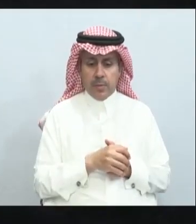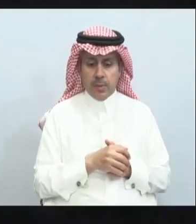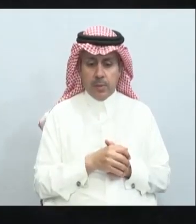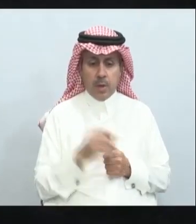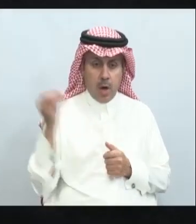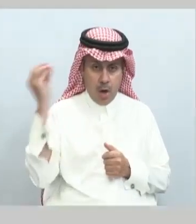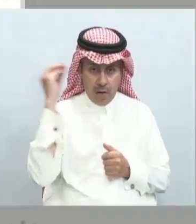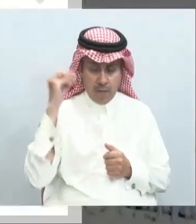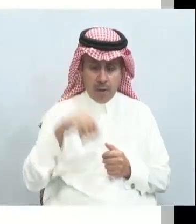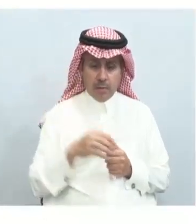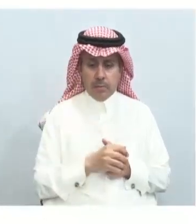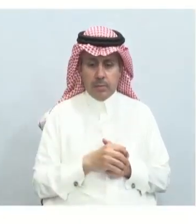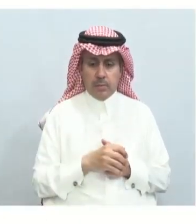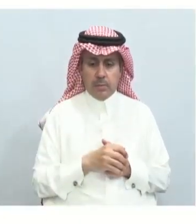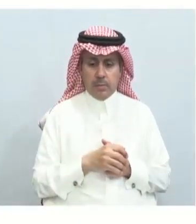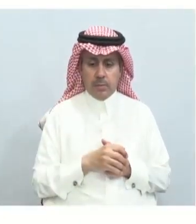سنعرفها